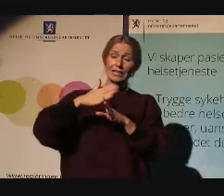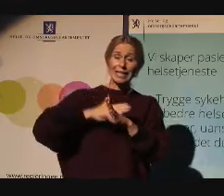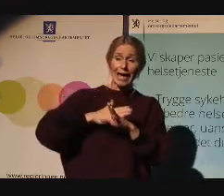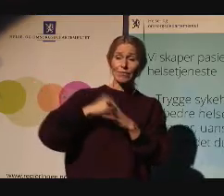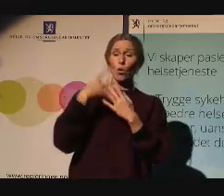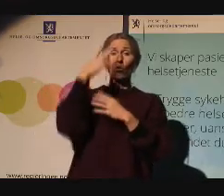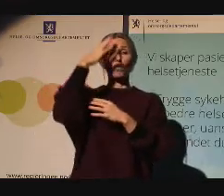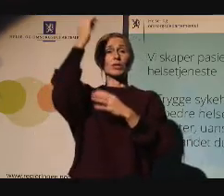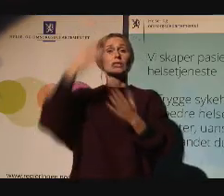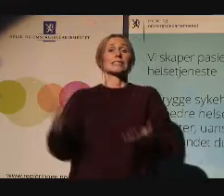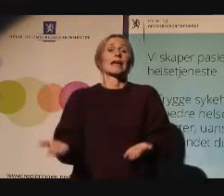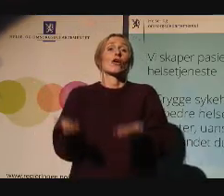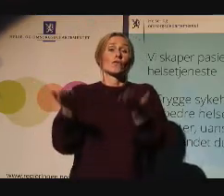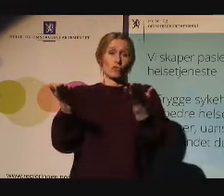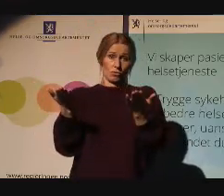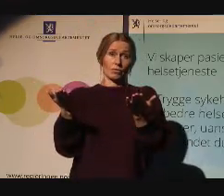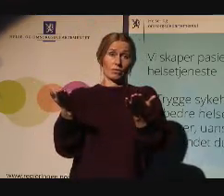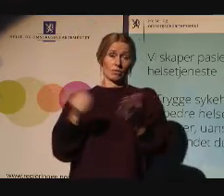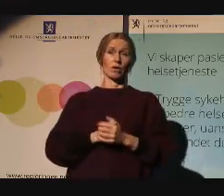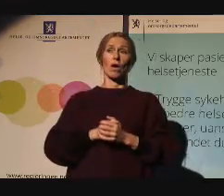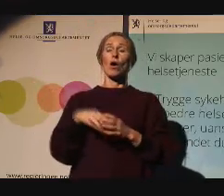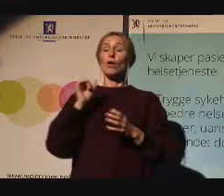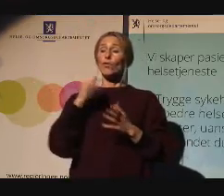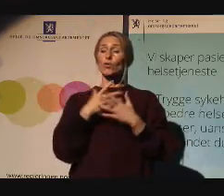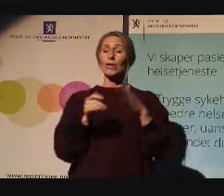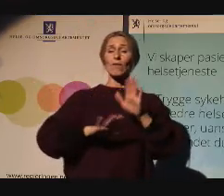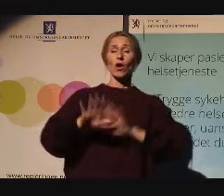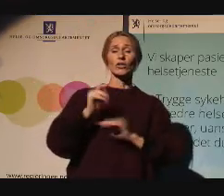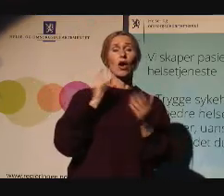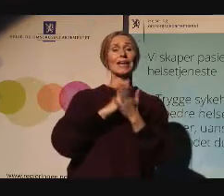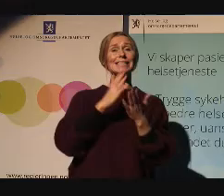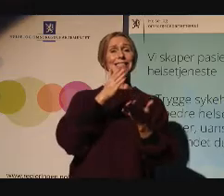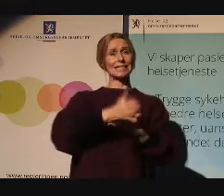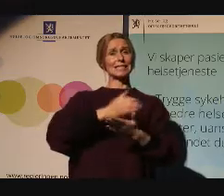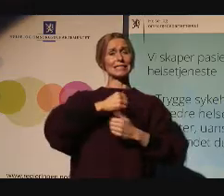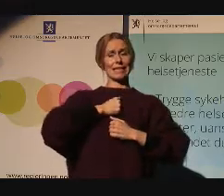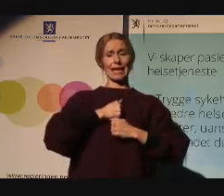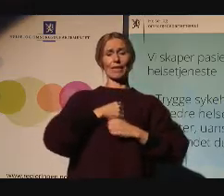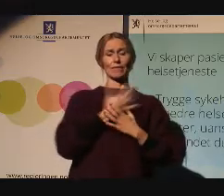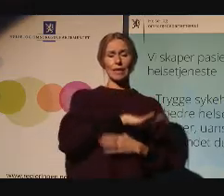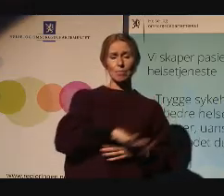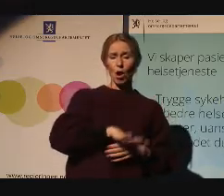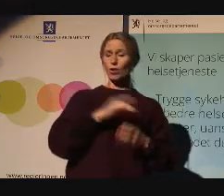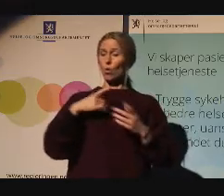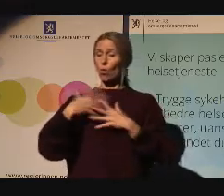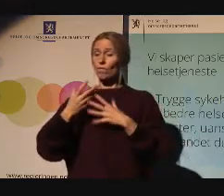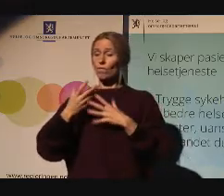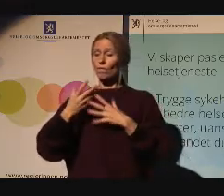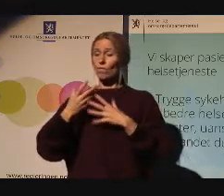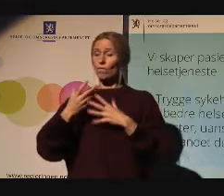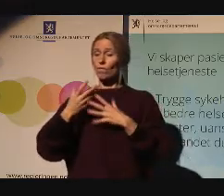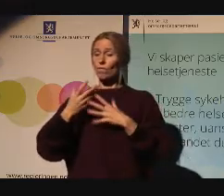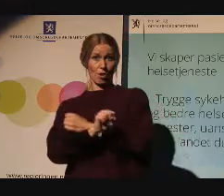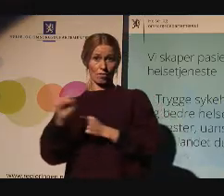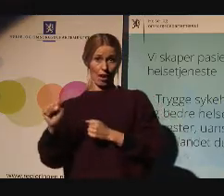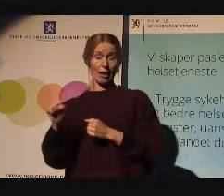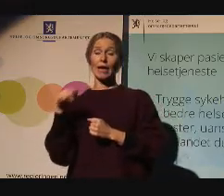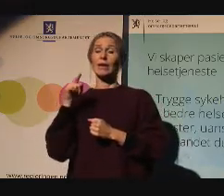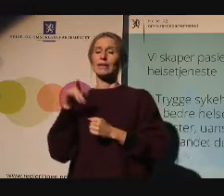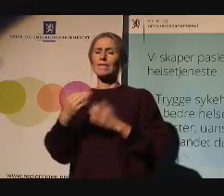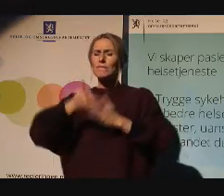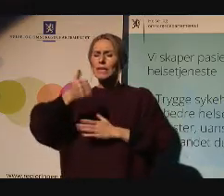og kompetanseløft. For å ivareta rettssikkerhet til barn og familiene i barnevernet så er det også viktig